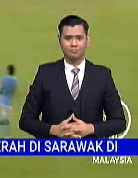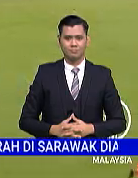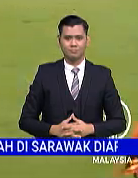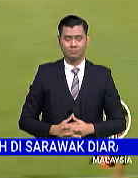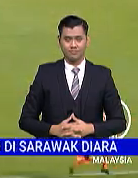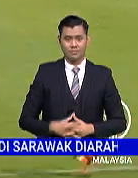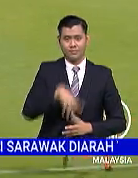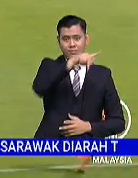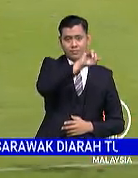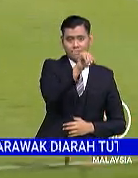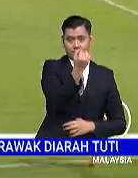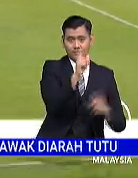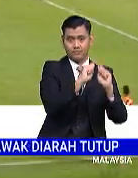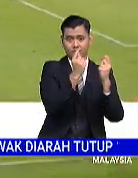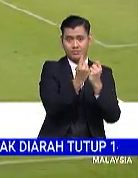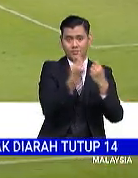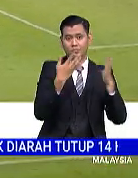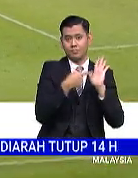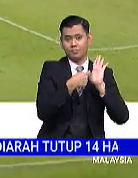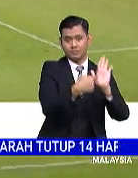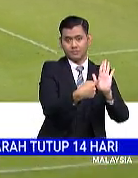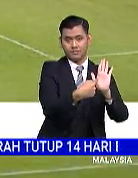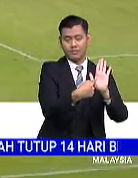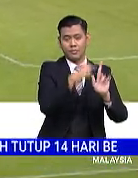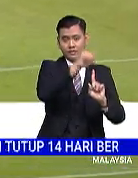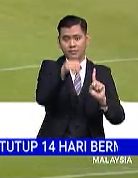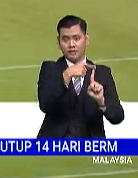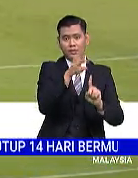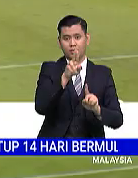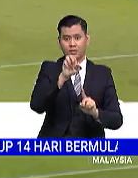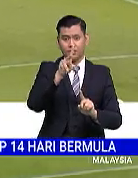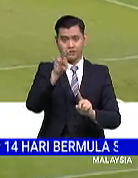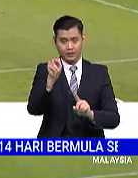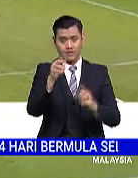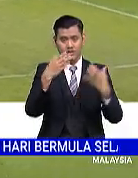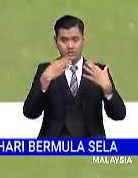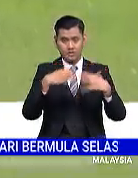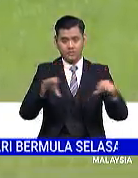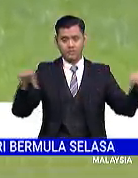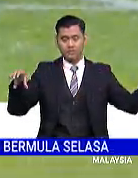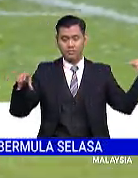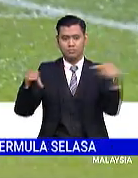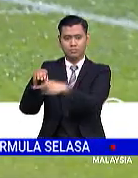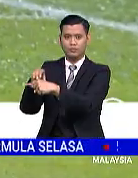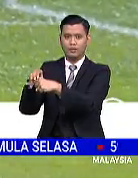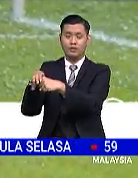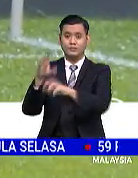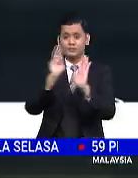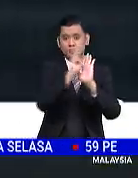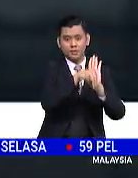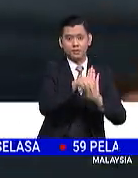Tuan rumah PJ City FC terlebih dahulu membuka tirai jaringan apabila Ruben Tiran Van Gadisen menyudahkan umpanan Mahalija Suli pada